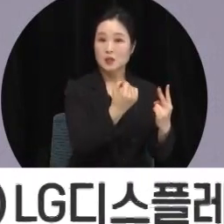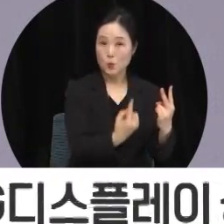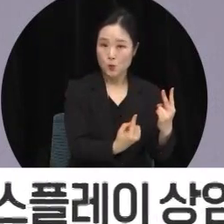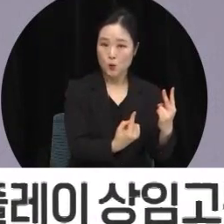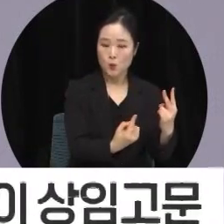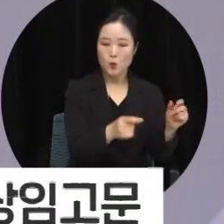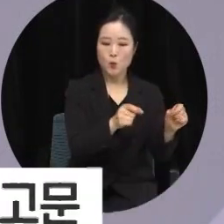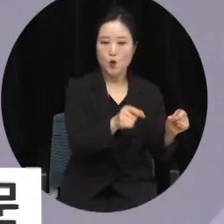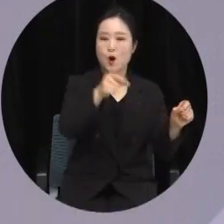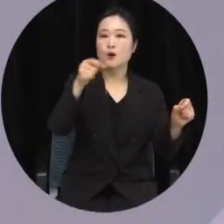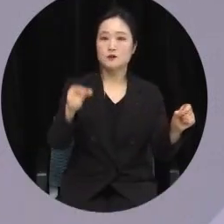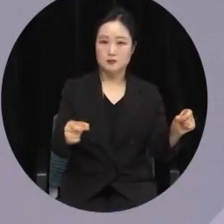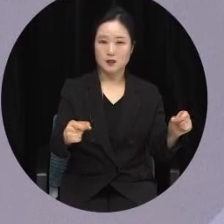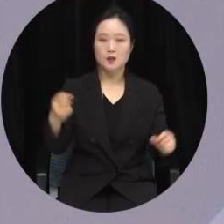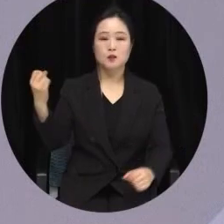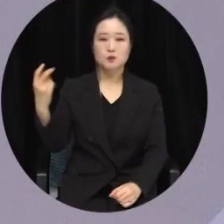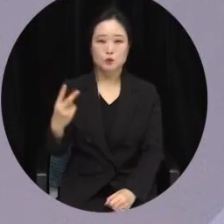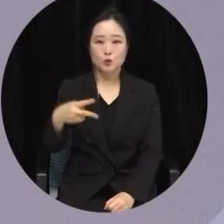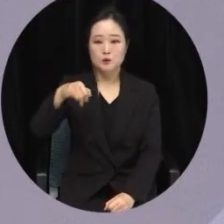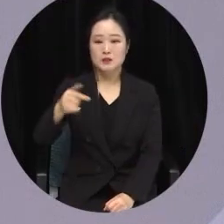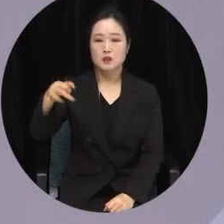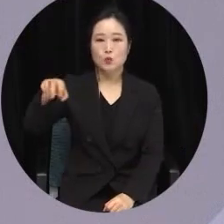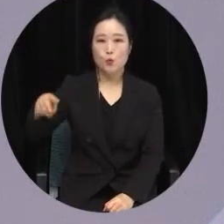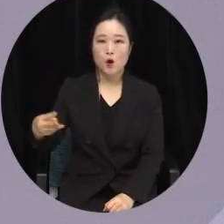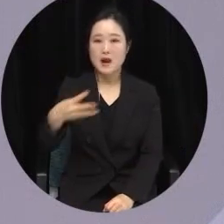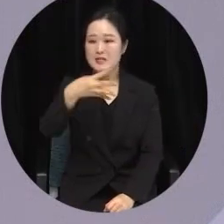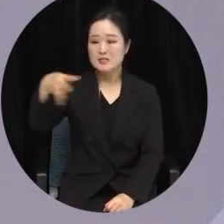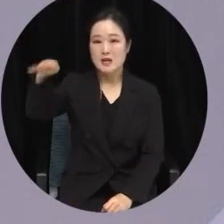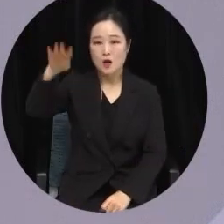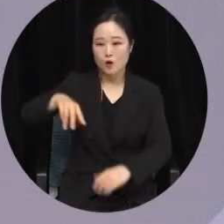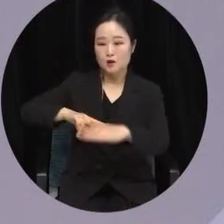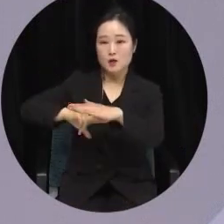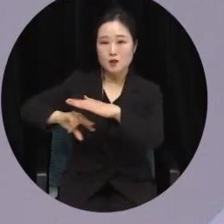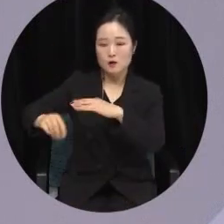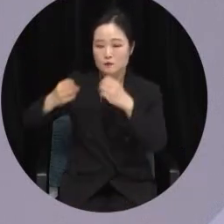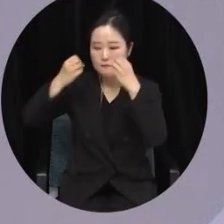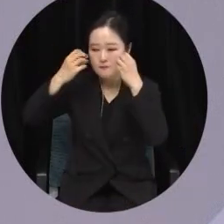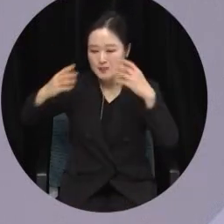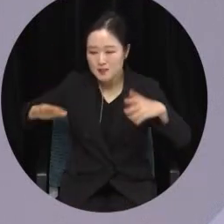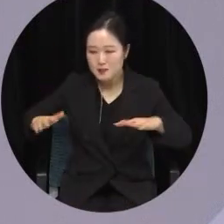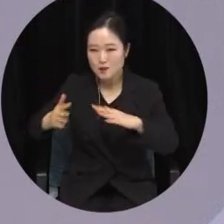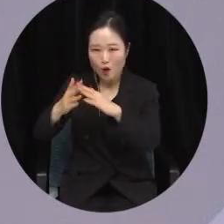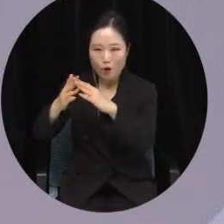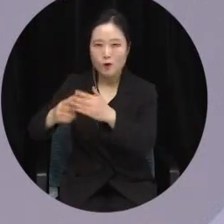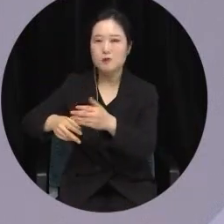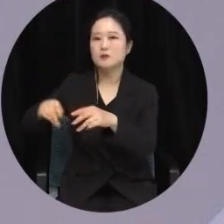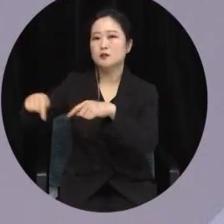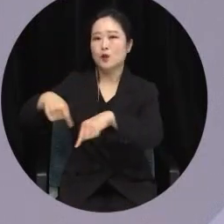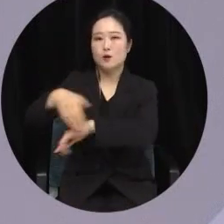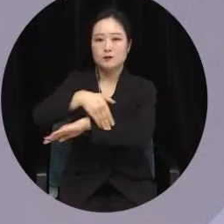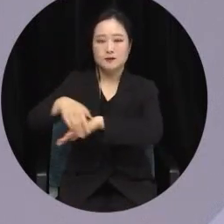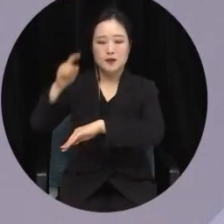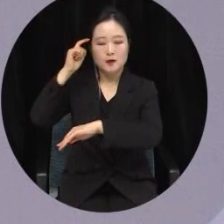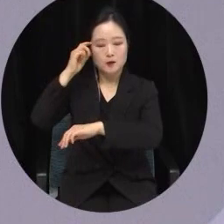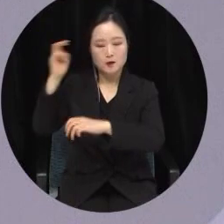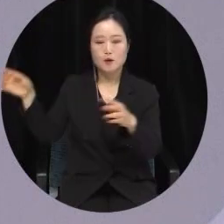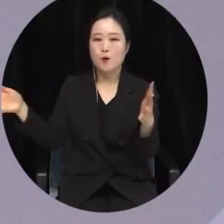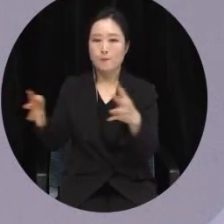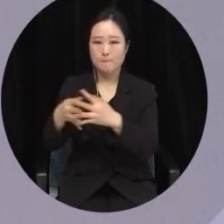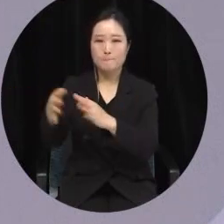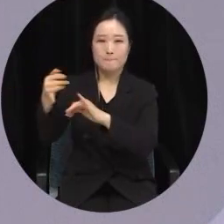연장, 신월 사거리역 신설이 정책 협약되었습니다. 규제 완화,